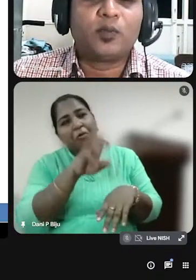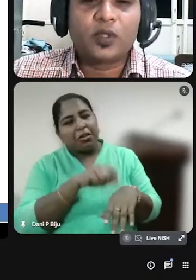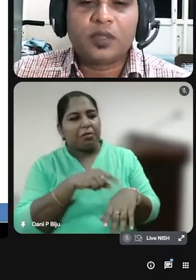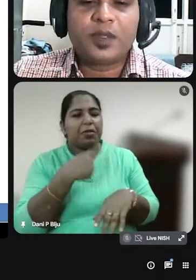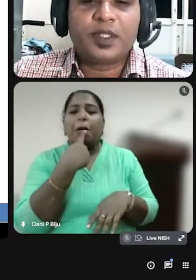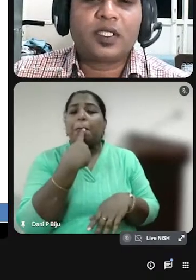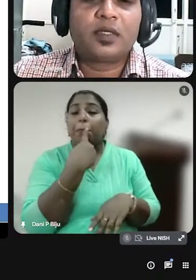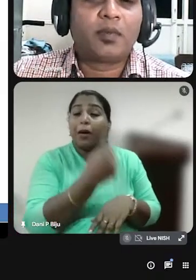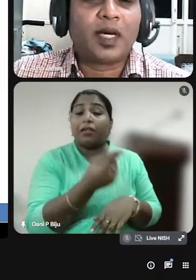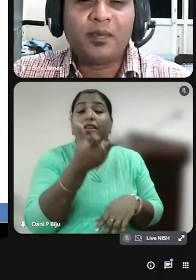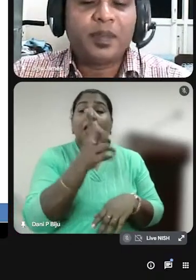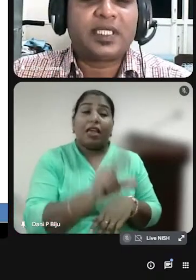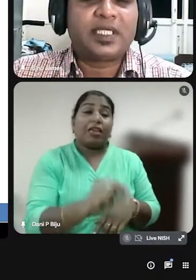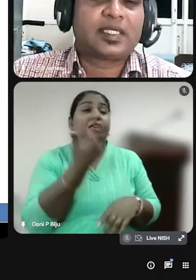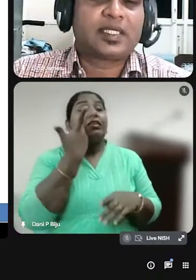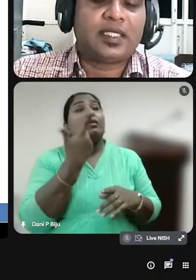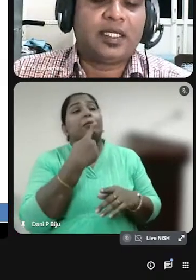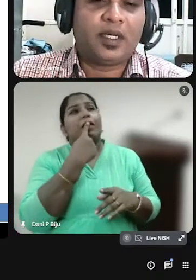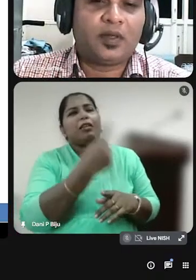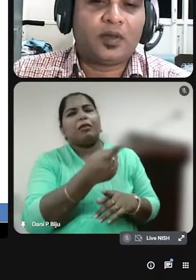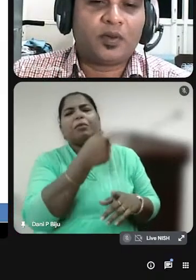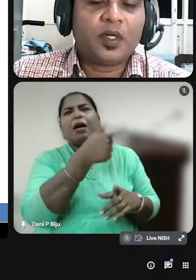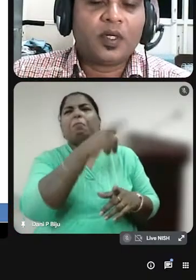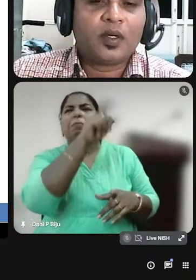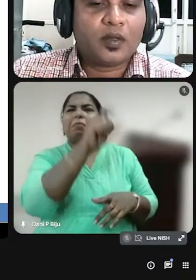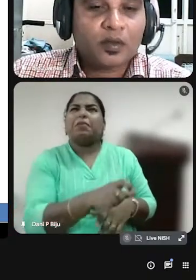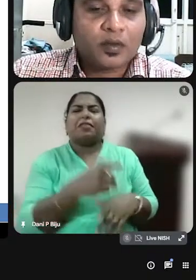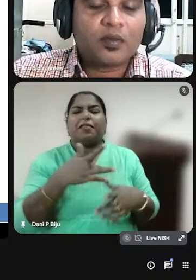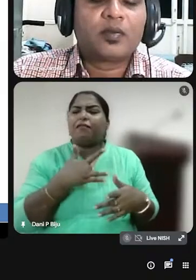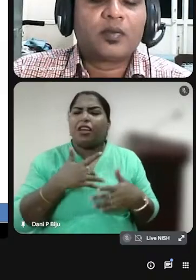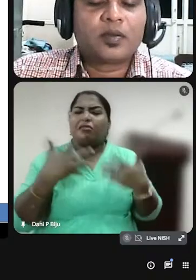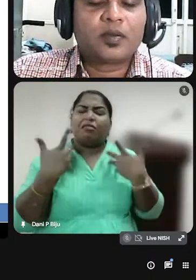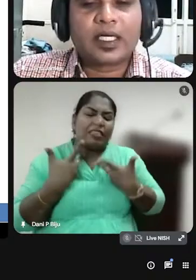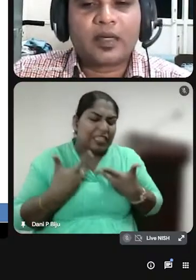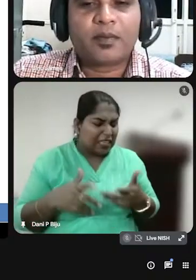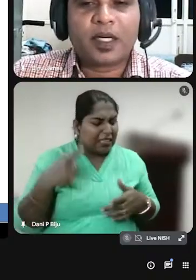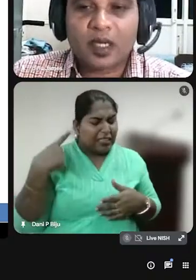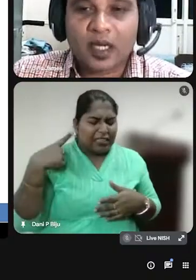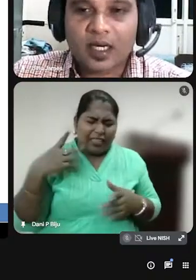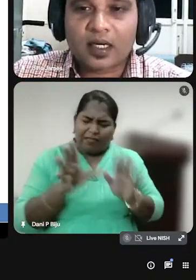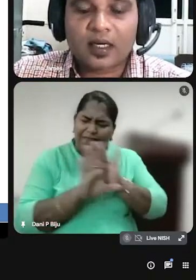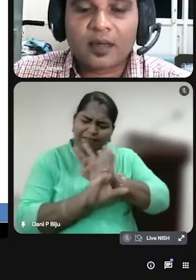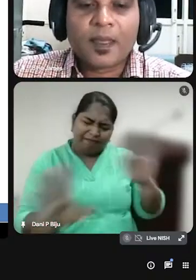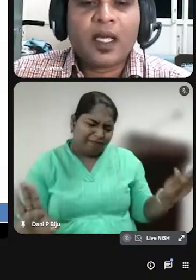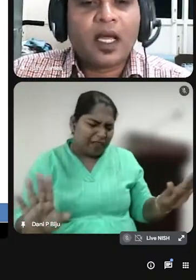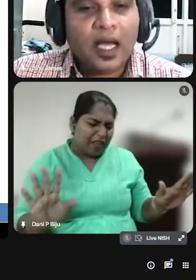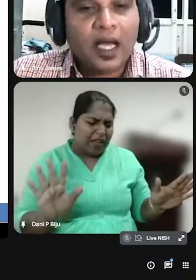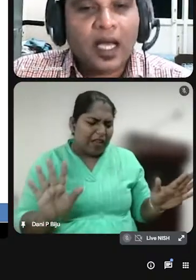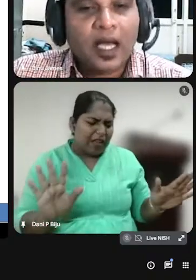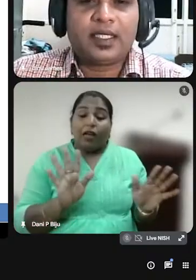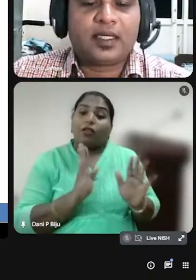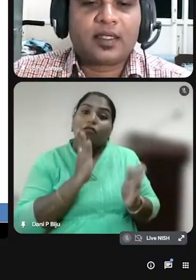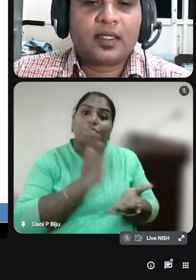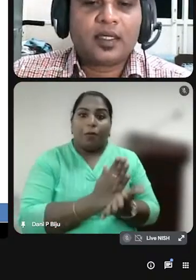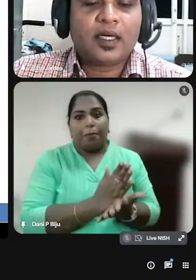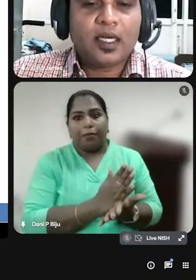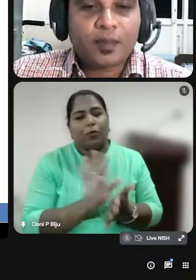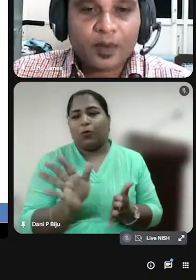പറഞ്ഞ് മുഷിപ്പിച്ച് മടുപ്പിച്ച് എക്സസൈസ് ചെയ്യിപ്പിക്കുന്ന ഒരു സാഹചര്യം പലപ്പോഴും കാണാറുണ്ട്. അങ്ങനെ